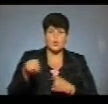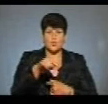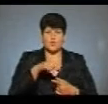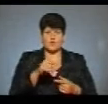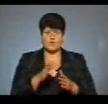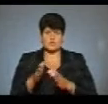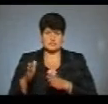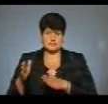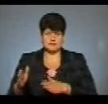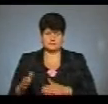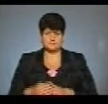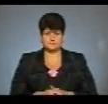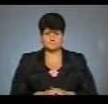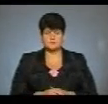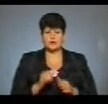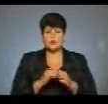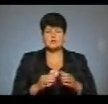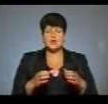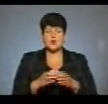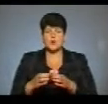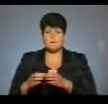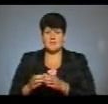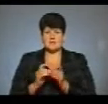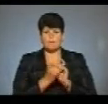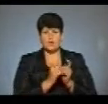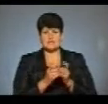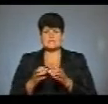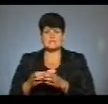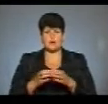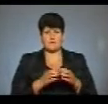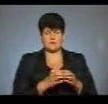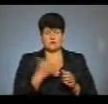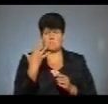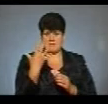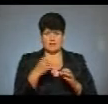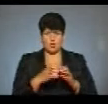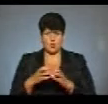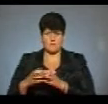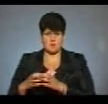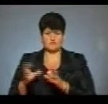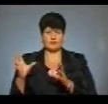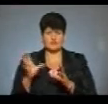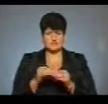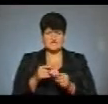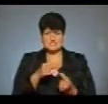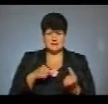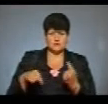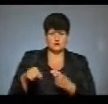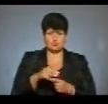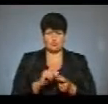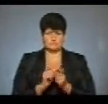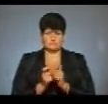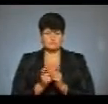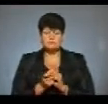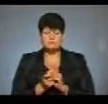розповів суддя Олег Собчук. Кожна команда бореться з командою, наприклад. Якщо 5 команд, то вони всі між собою переборюються. Я